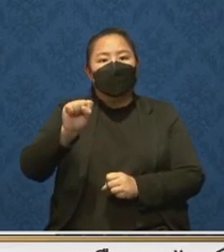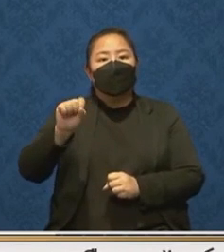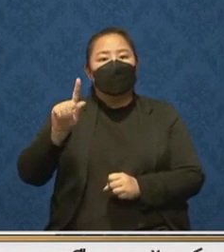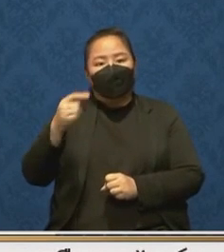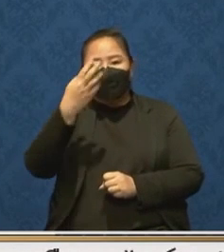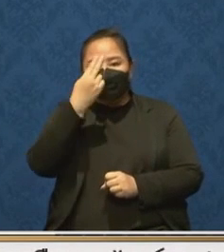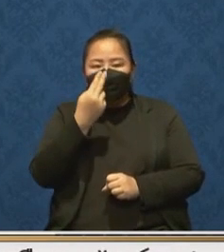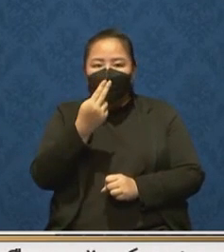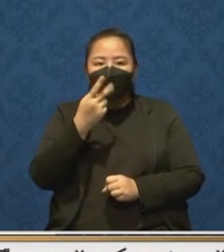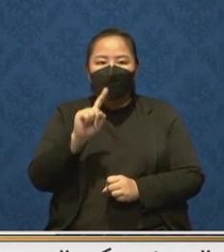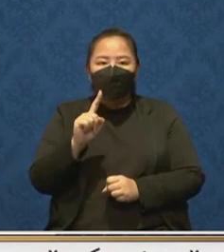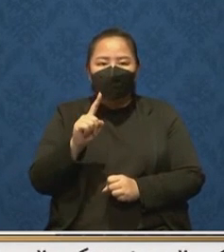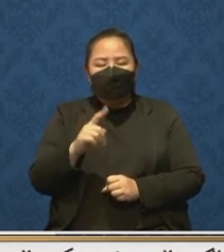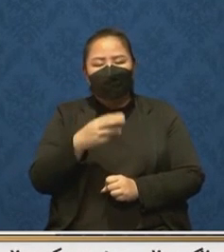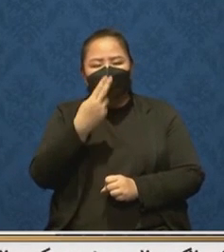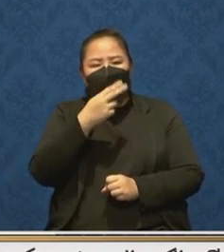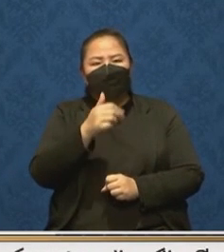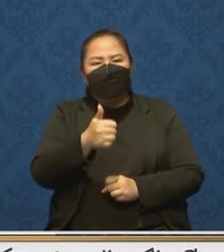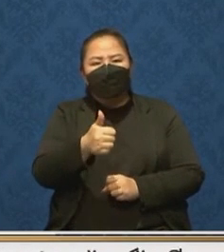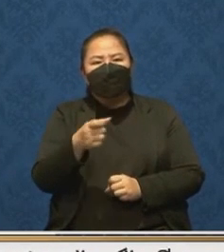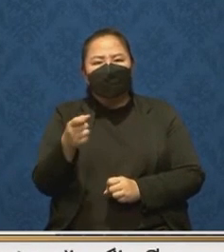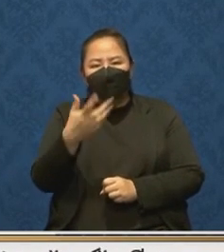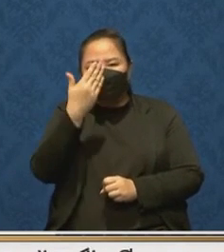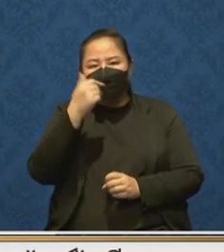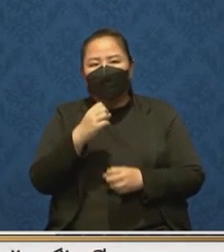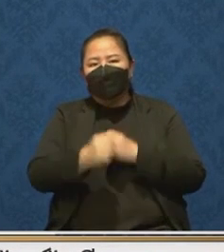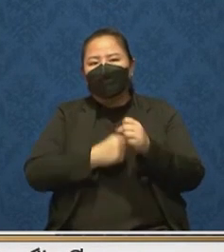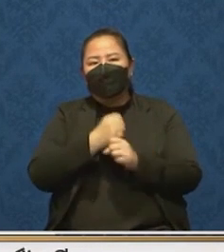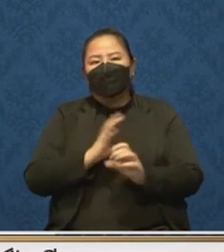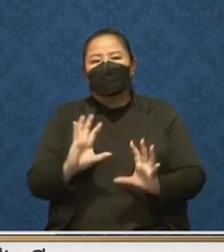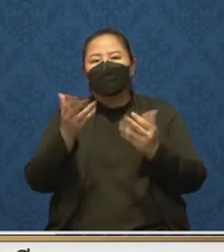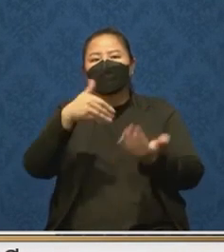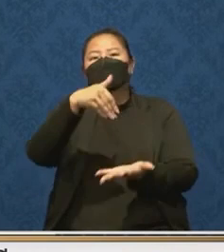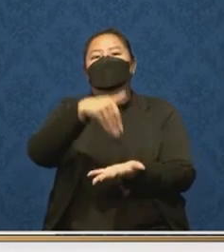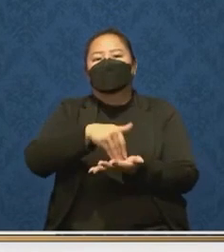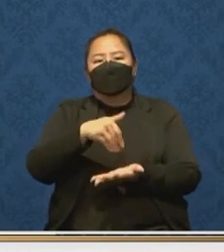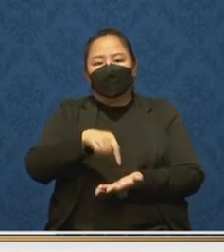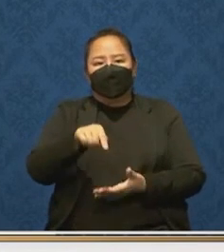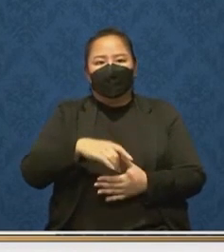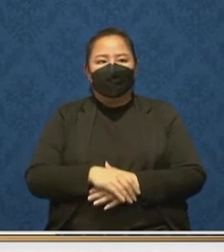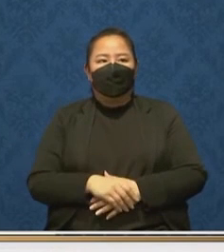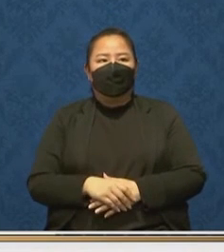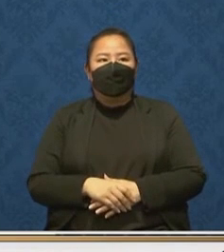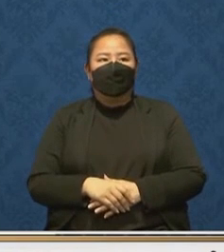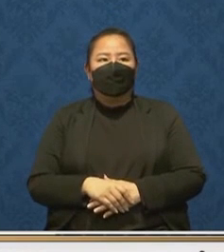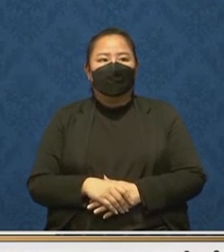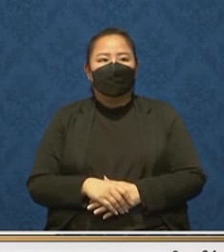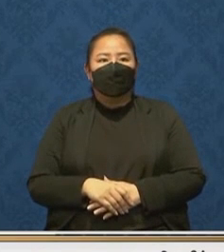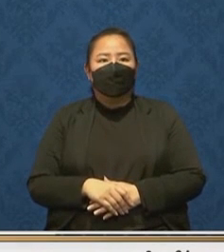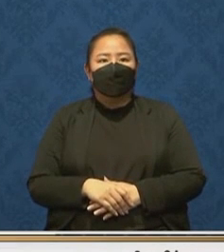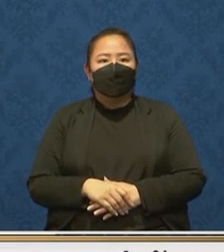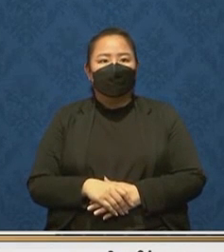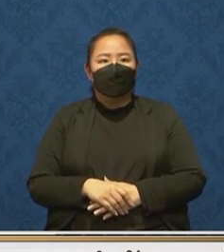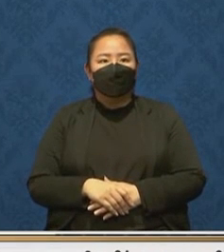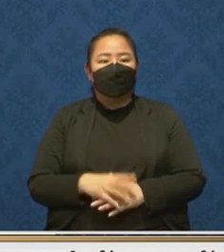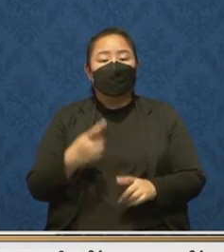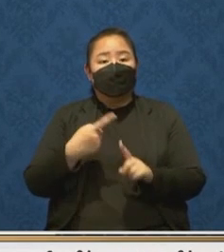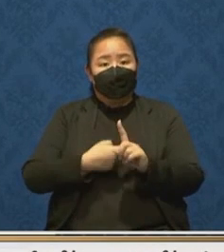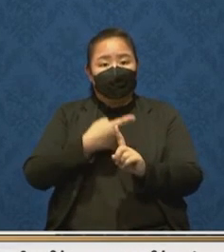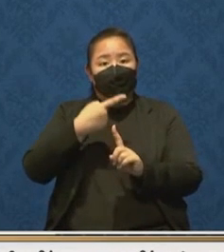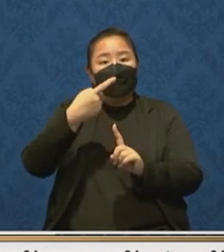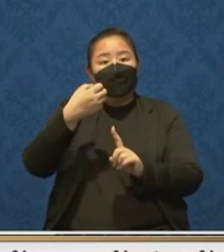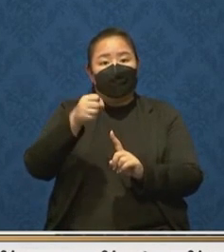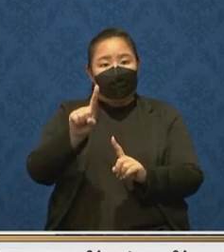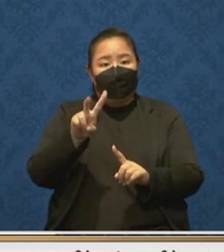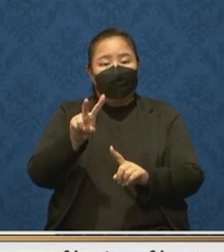ูภาพจะดูดีกวาที่ปลให้หมดอายุด Hoff ที่ส่วนกลาง ต่ไปครับในต้นเดือนทันวาคม 25